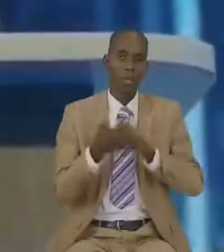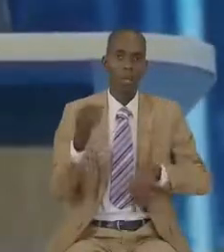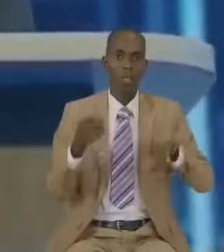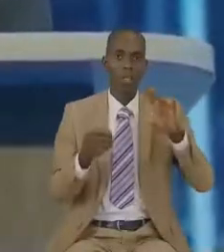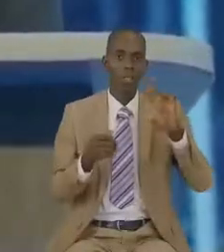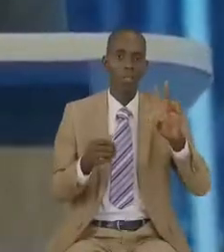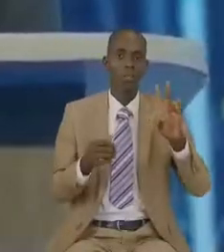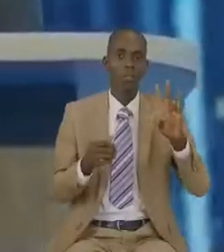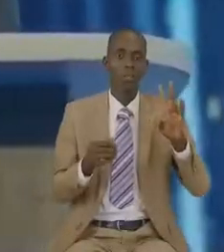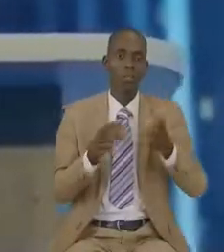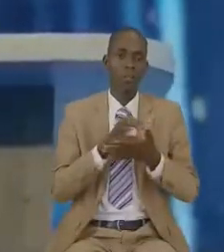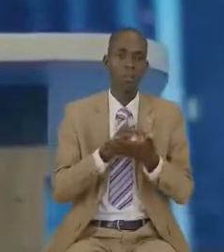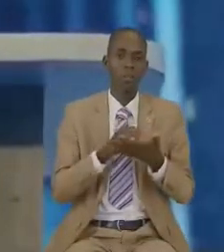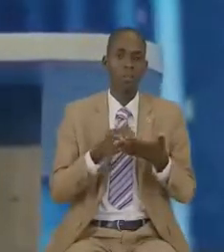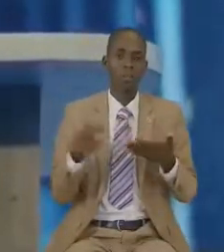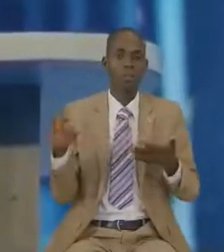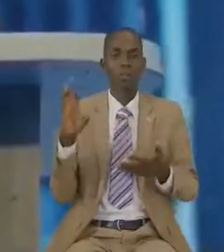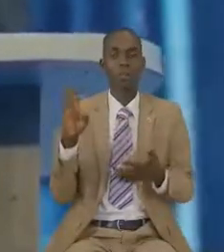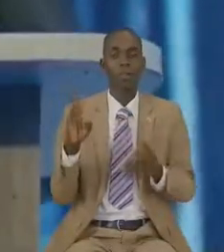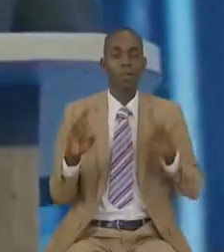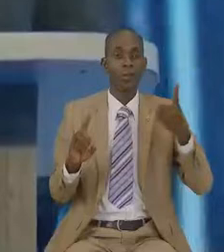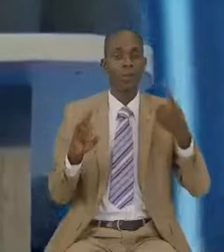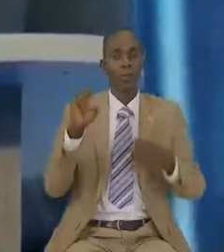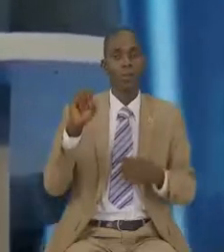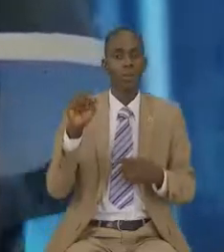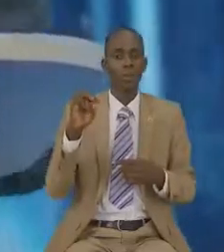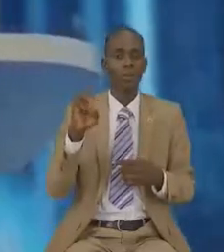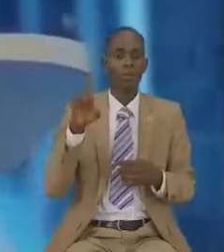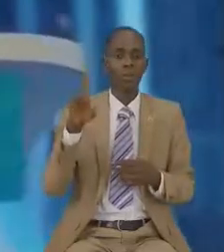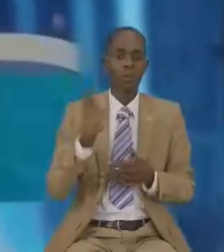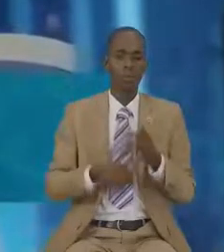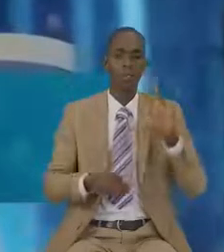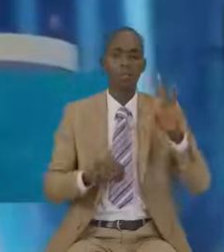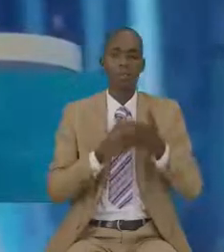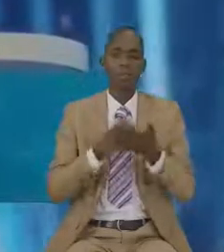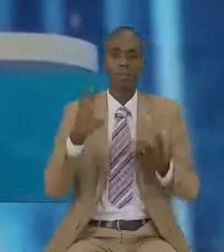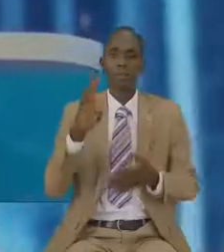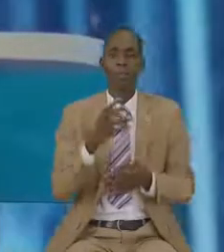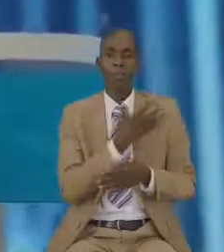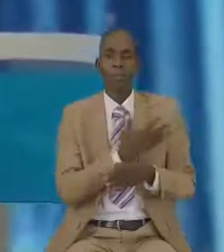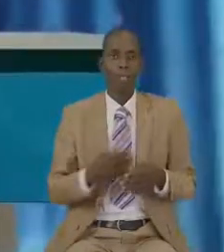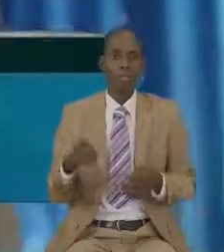7 verset 6. 1 Samuel 7, 6.